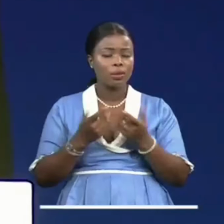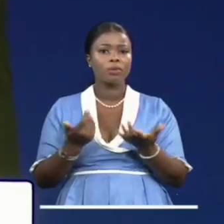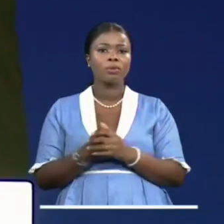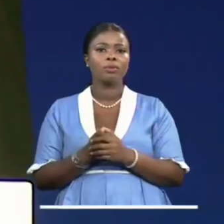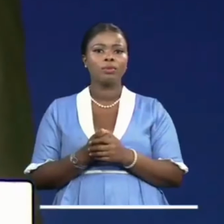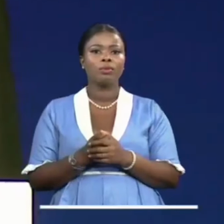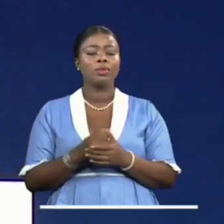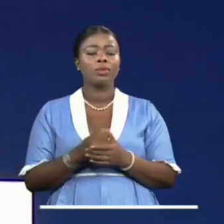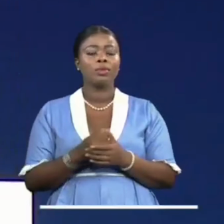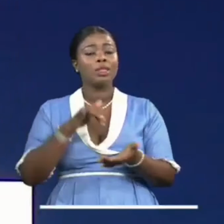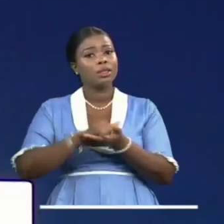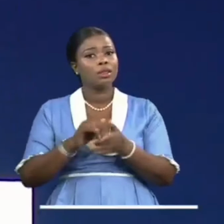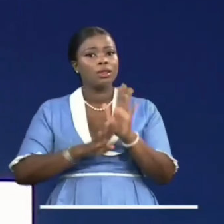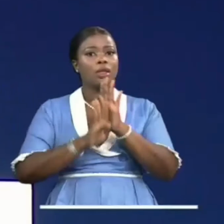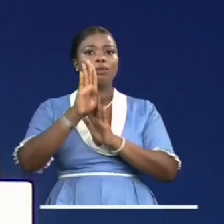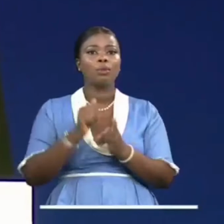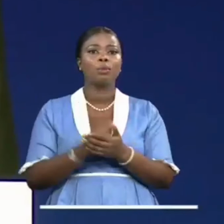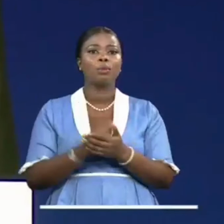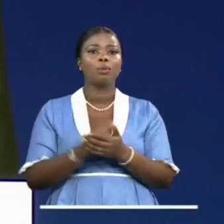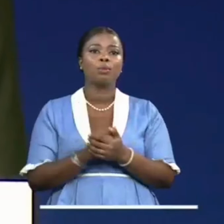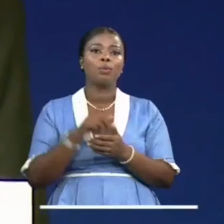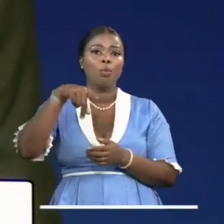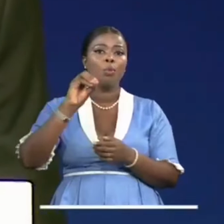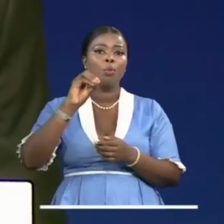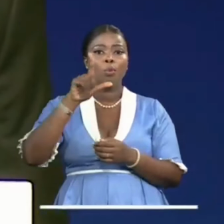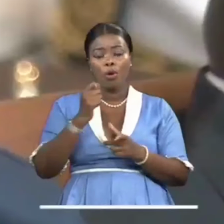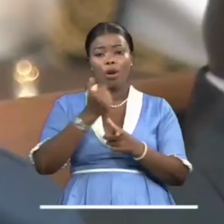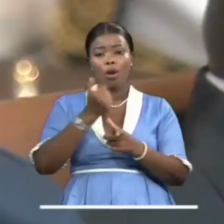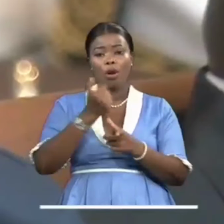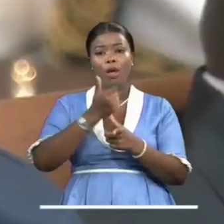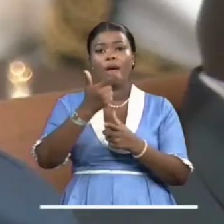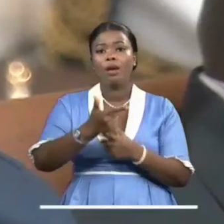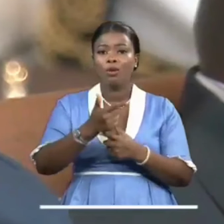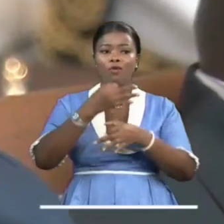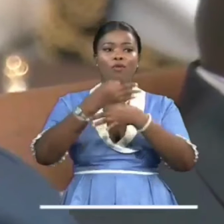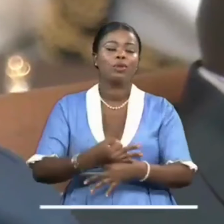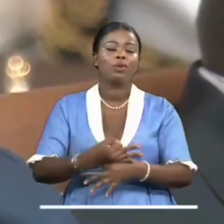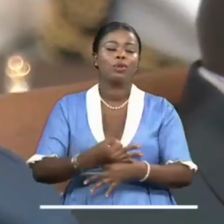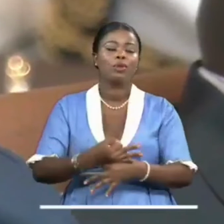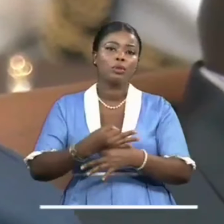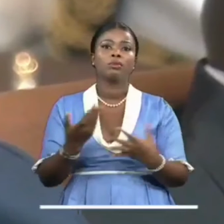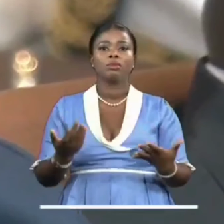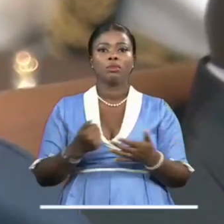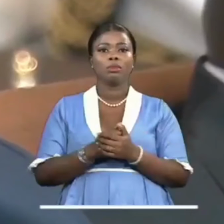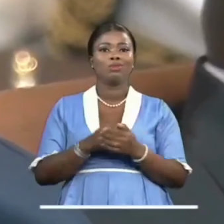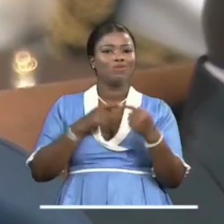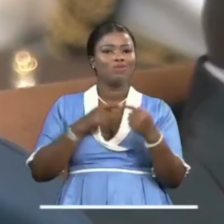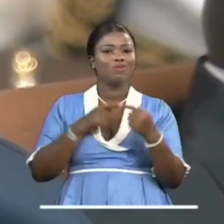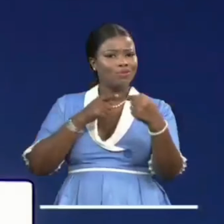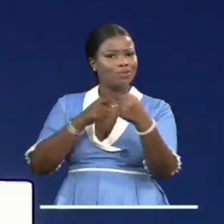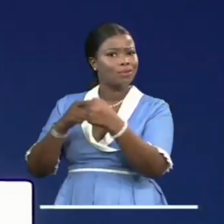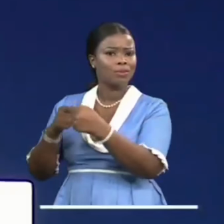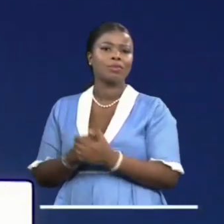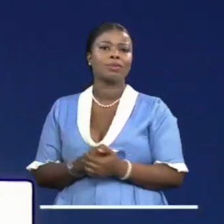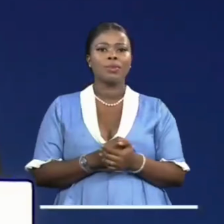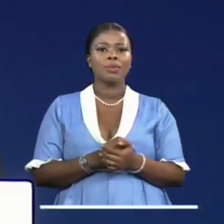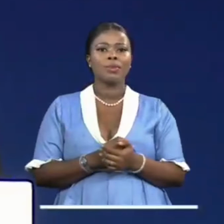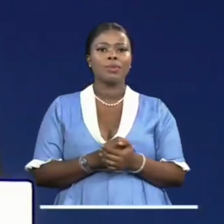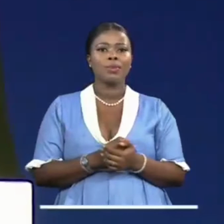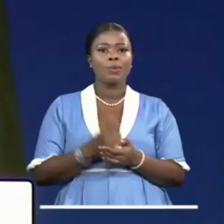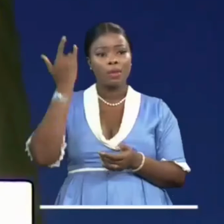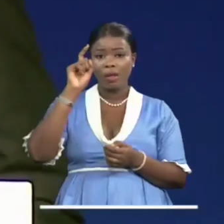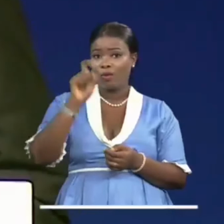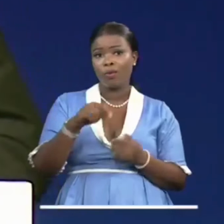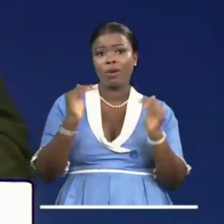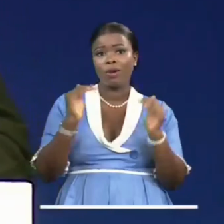se développent au niveau des pôles territoires et c'est fondamental donc nous devons mettre en place des P ire compétitif il faut également